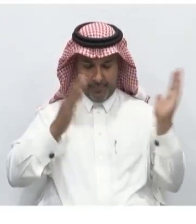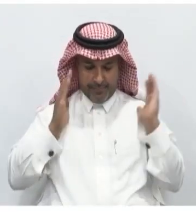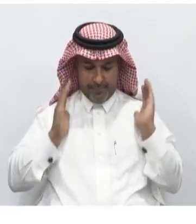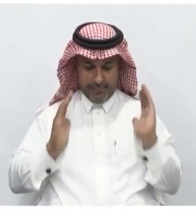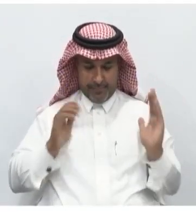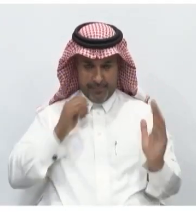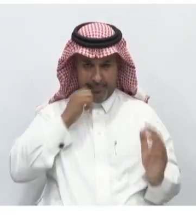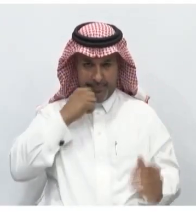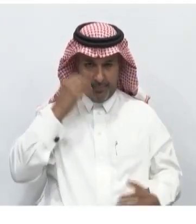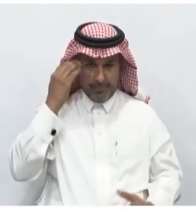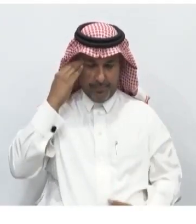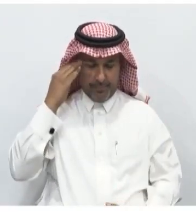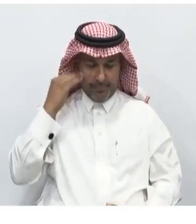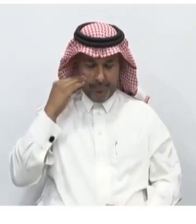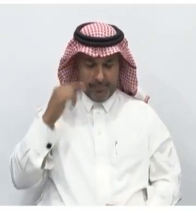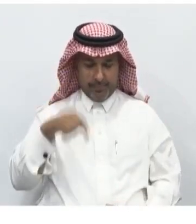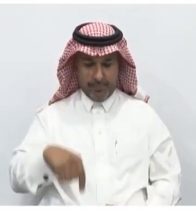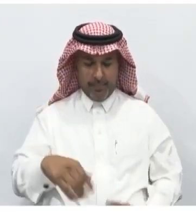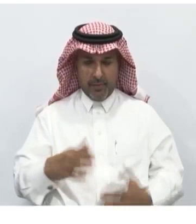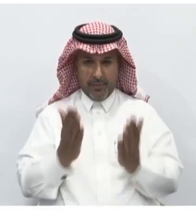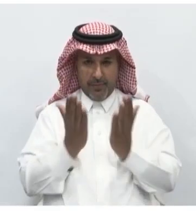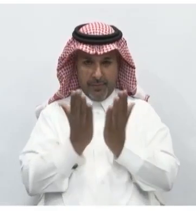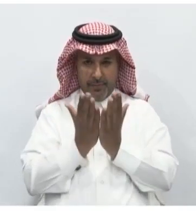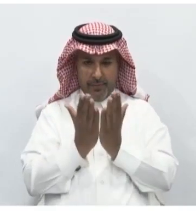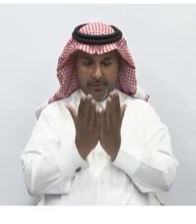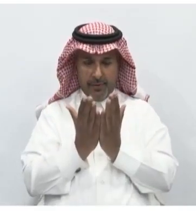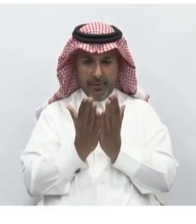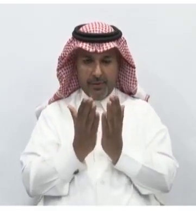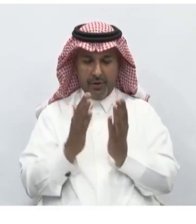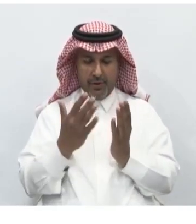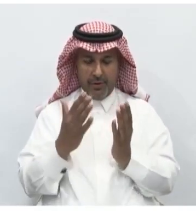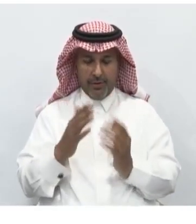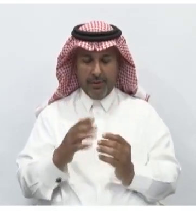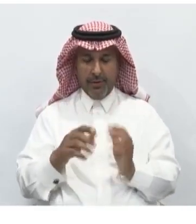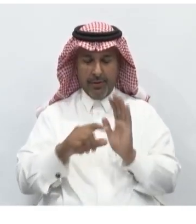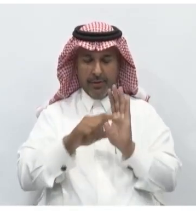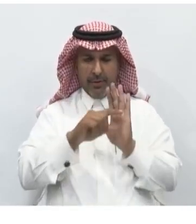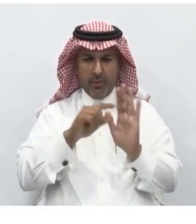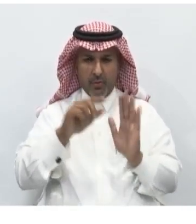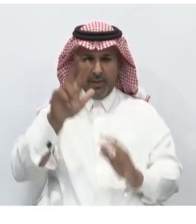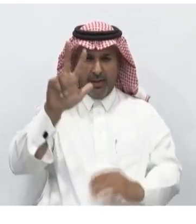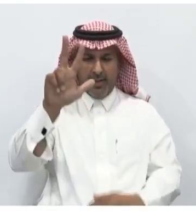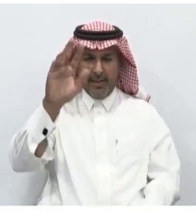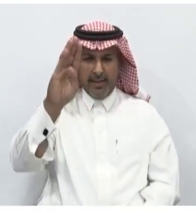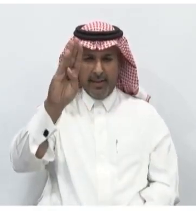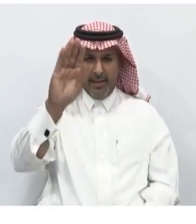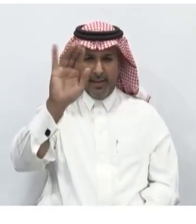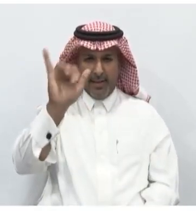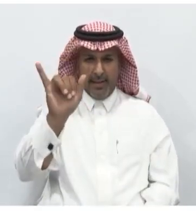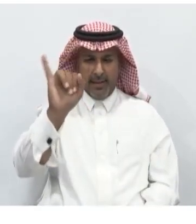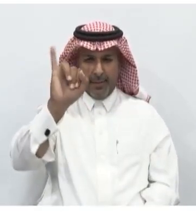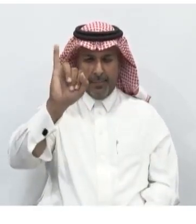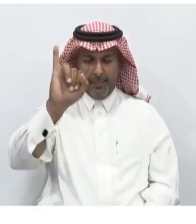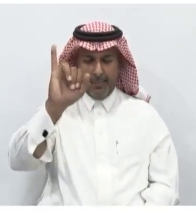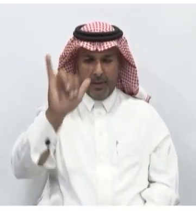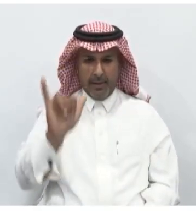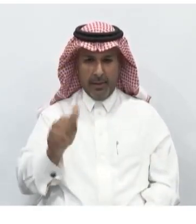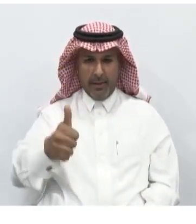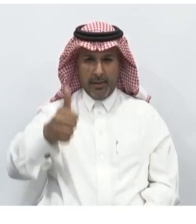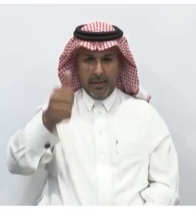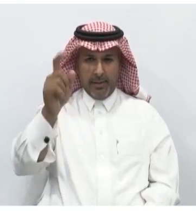اليوم سنكمل الحسابات الكيميائية صيغ الأملاح المائية سنكمل تحليل الأملاح المائية